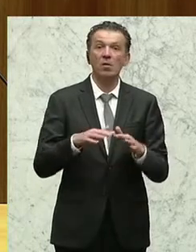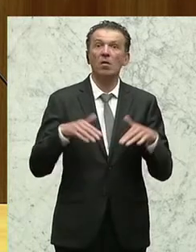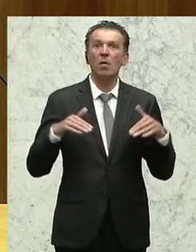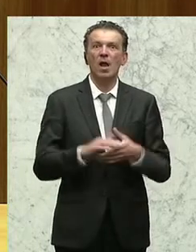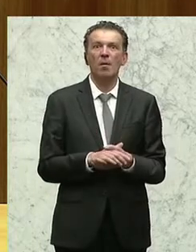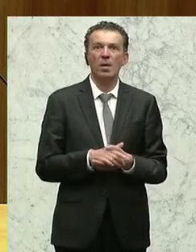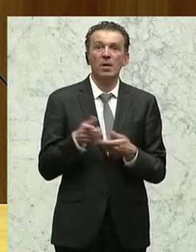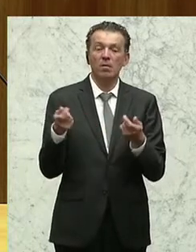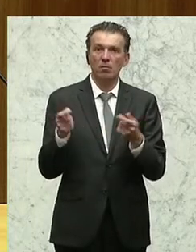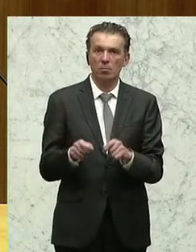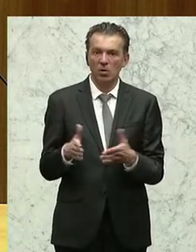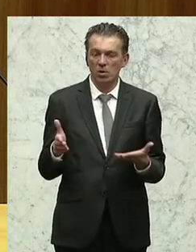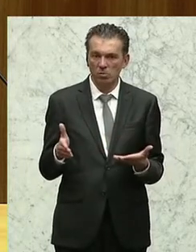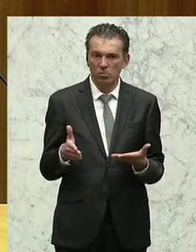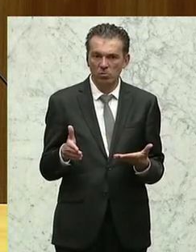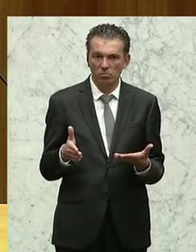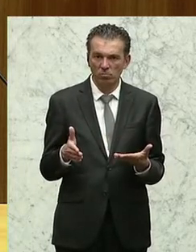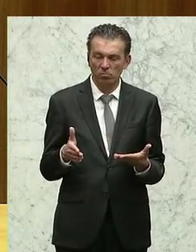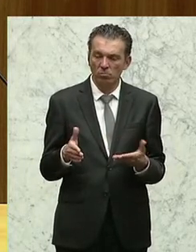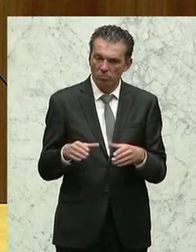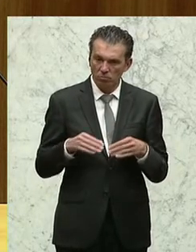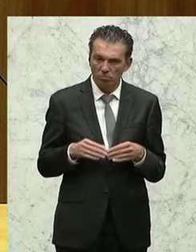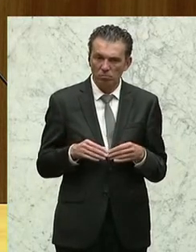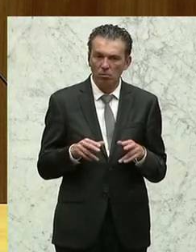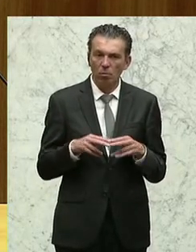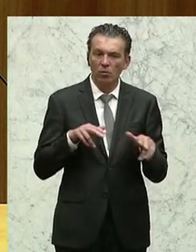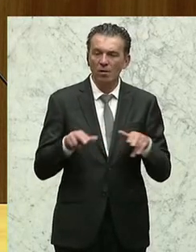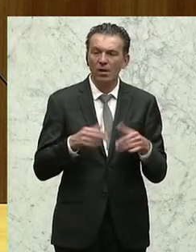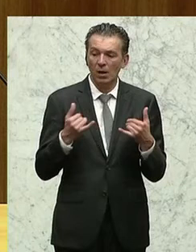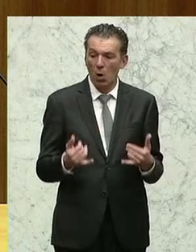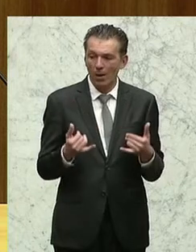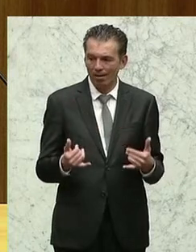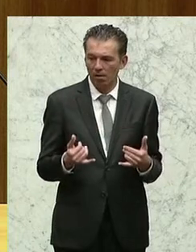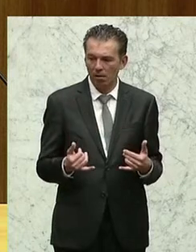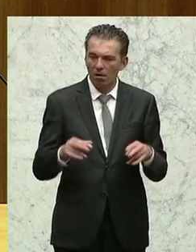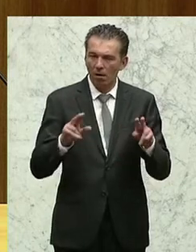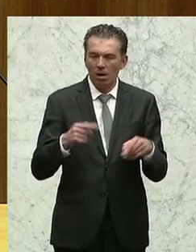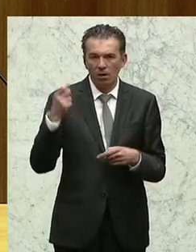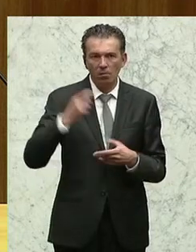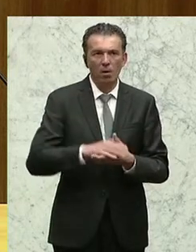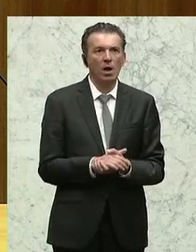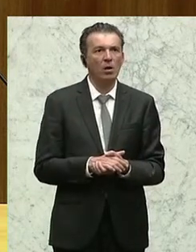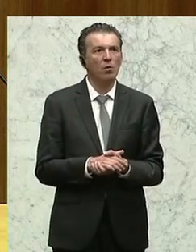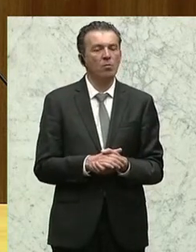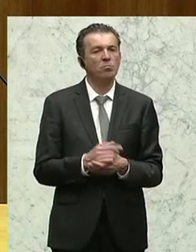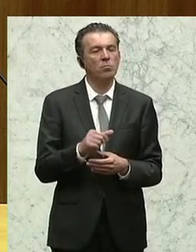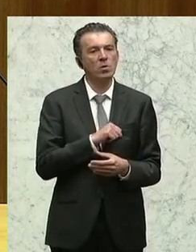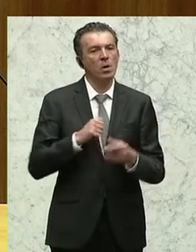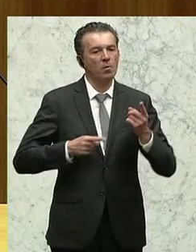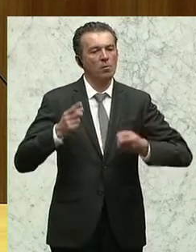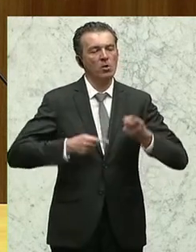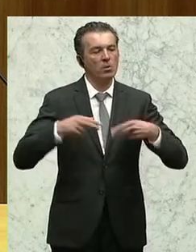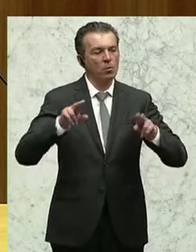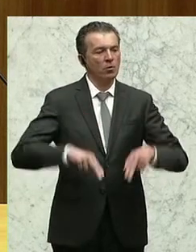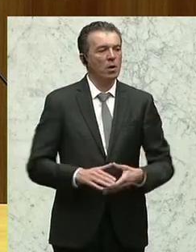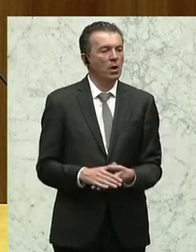Parlament diesen Beschluss getätigt hat und diese Bundesregierung heute diese Rechtsansicht des